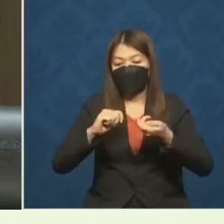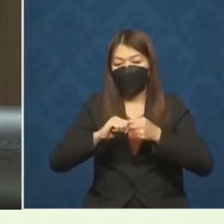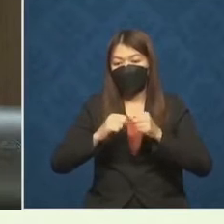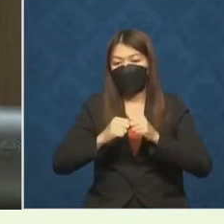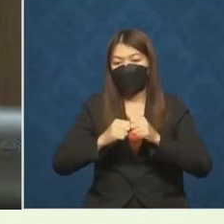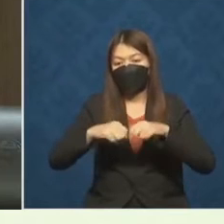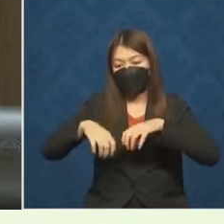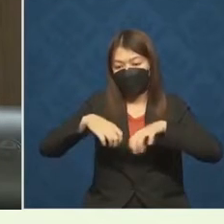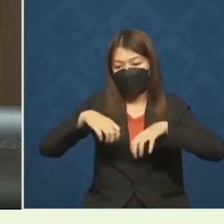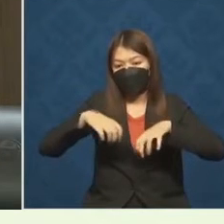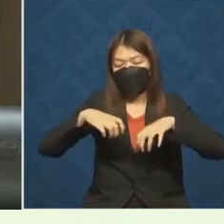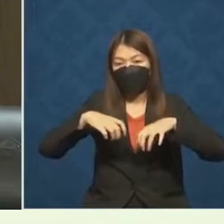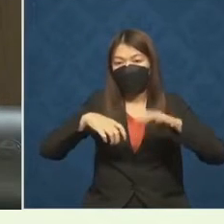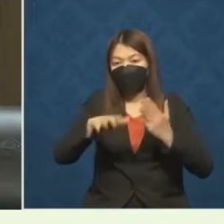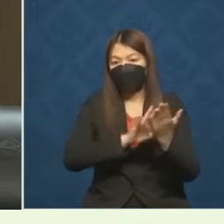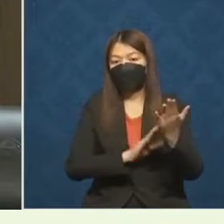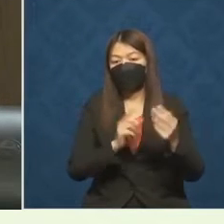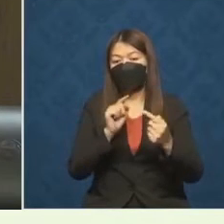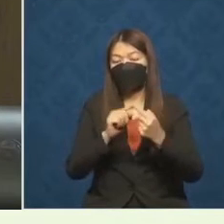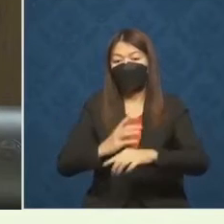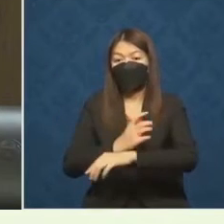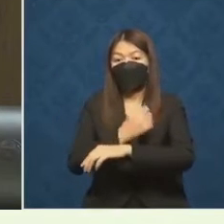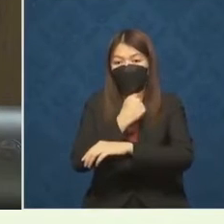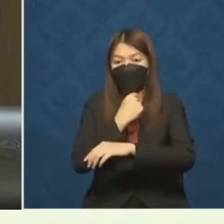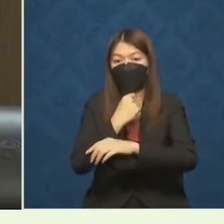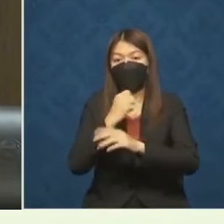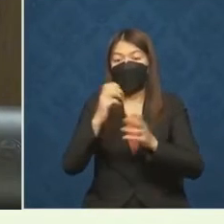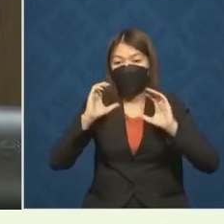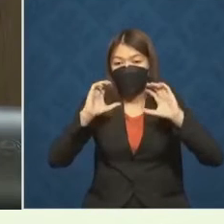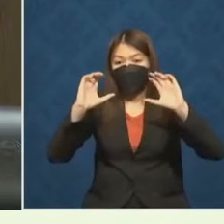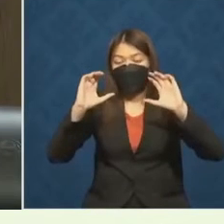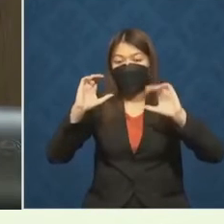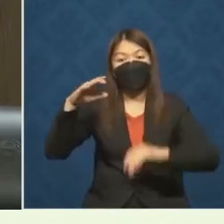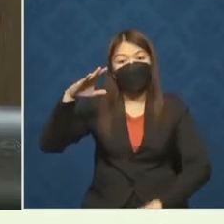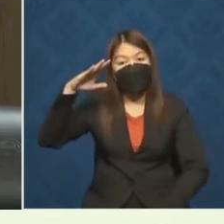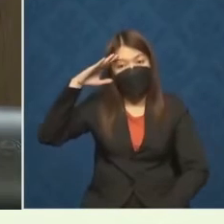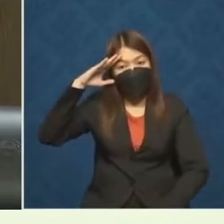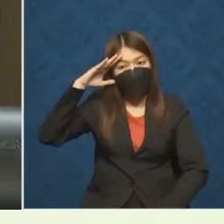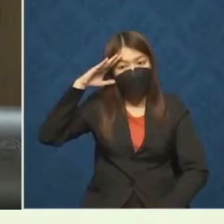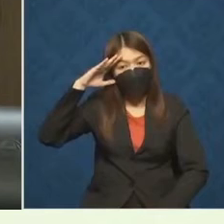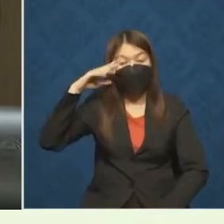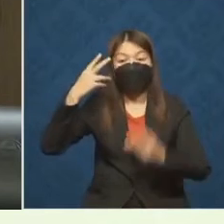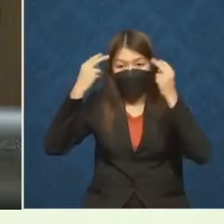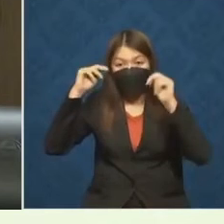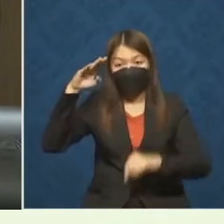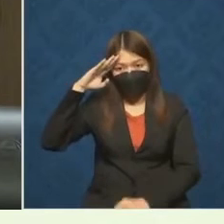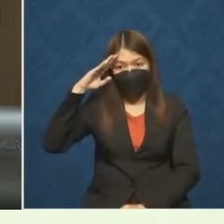ทศด้านการเมืองของรัฐบาลพลเอกประยุทธ์จันทร์โอชานะครับ